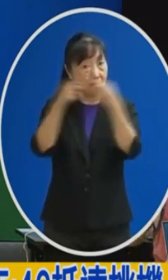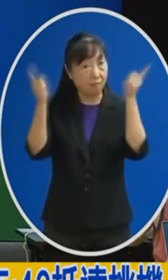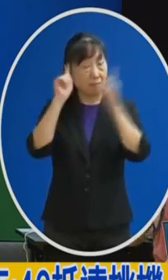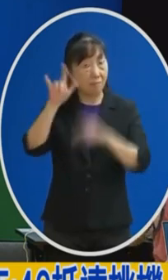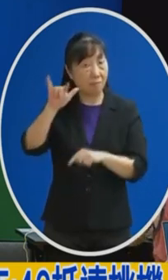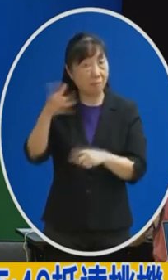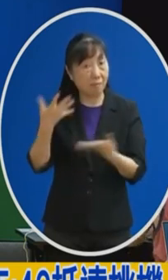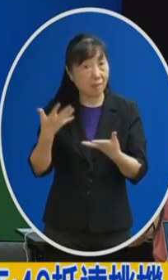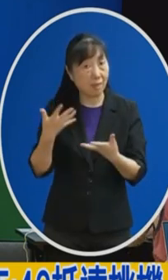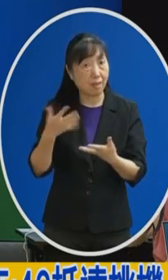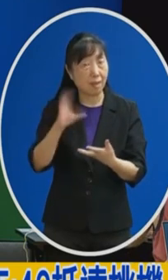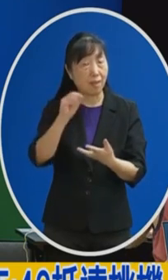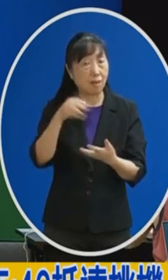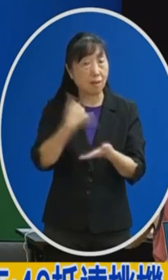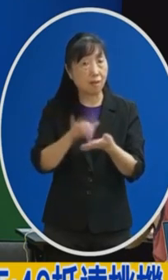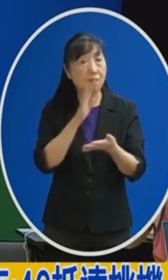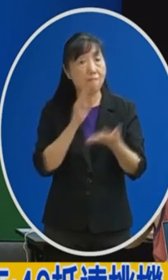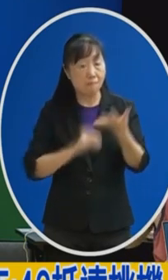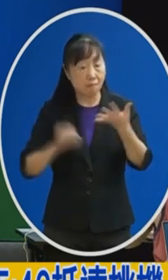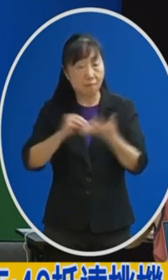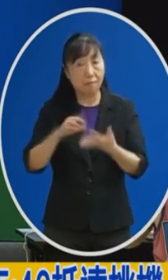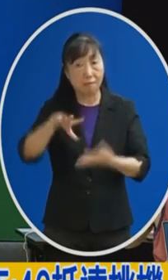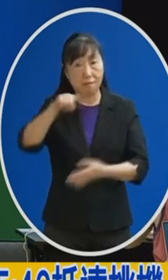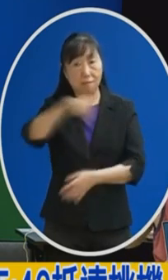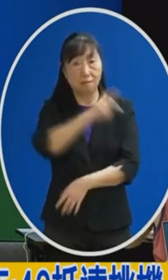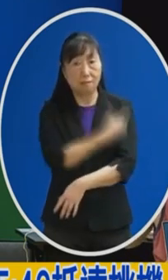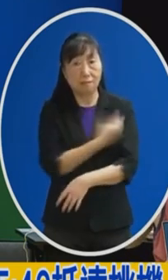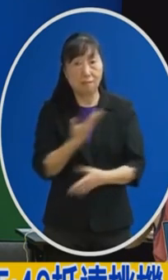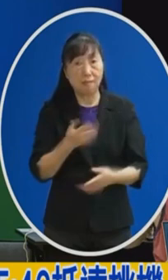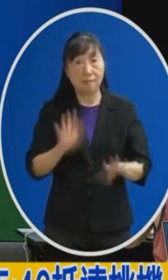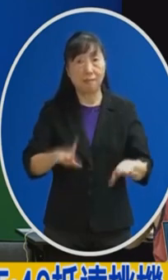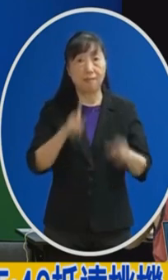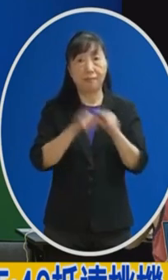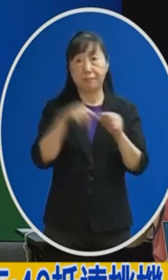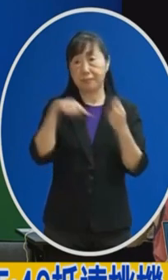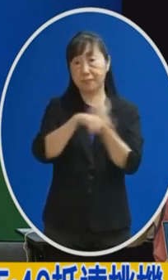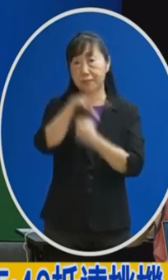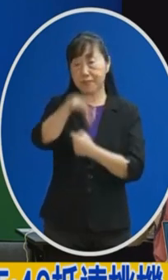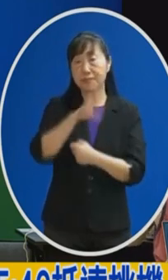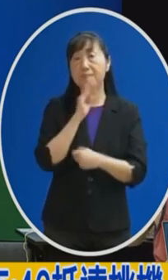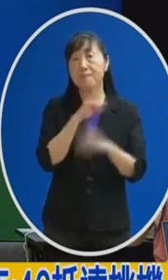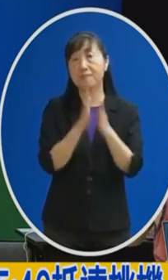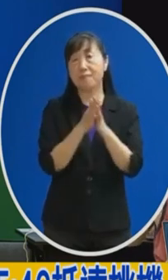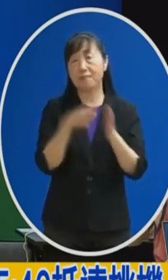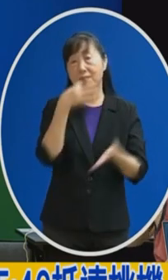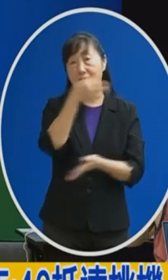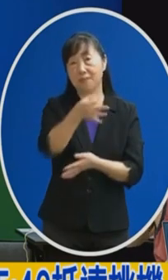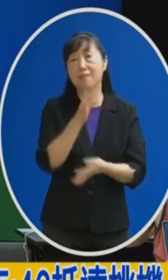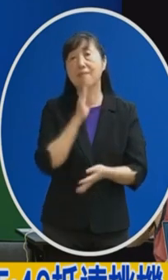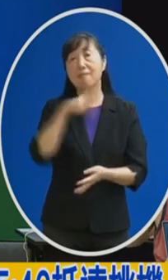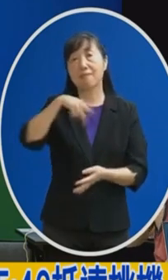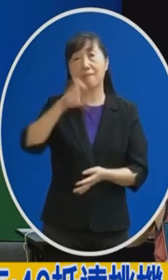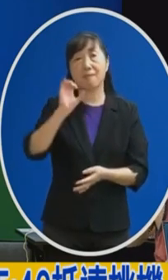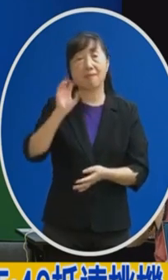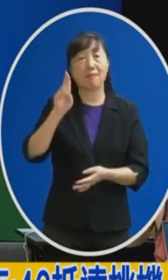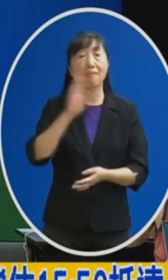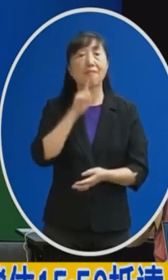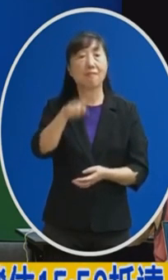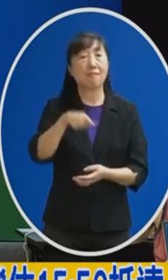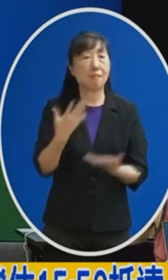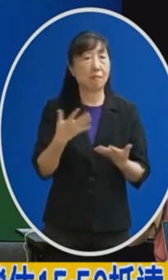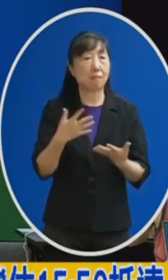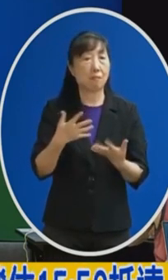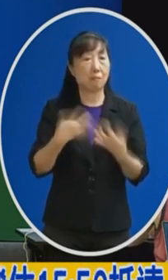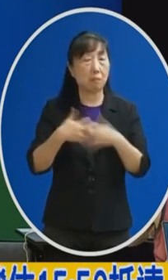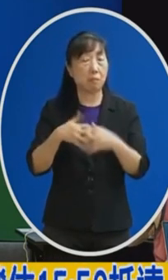就是有纳入考虑的。那第二题是说，中研院已经采购了那个高通量的 PCR 自动化平台，然后启用至今，可是却